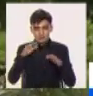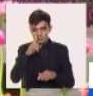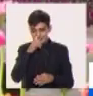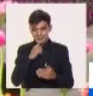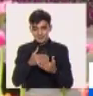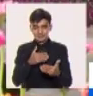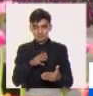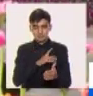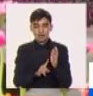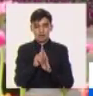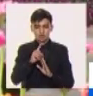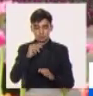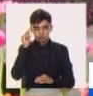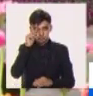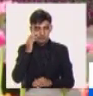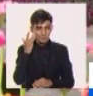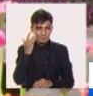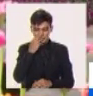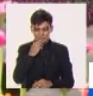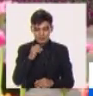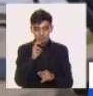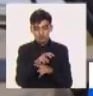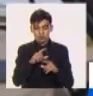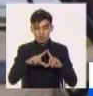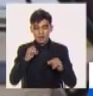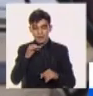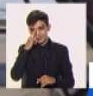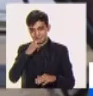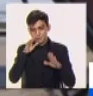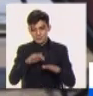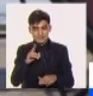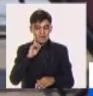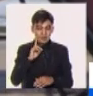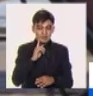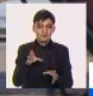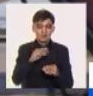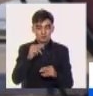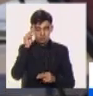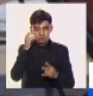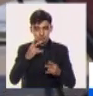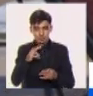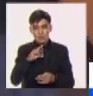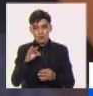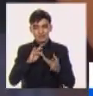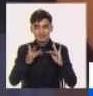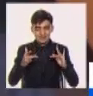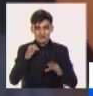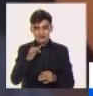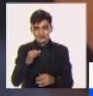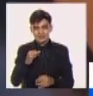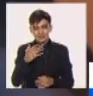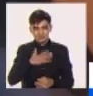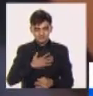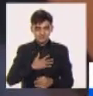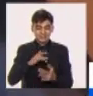назад началось традиционное обучение. Таким образом, в Казахстане детям пока придется заниматься по интернету, несмотря на срывы уроков